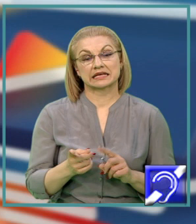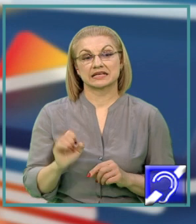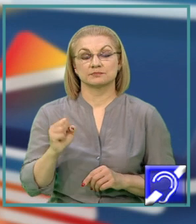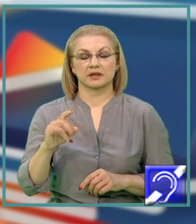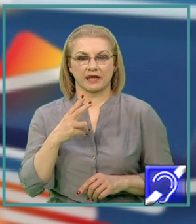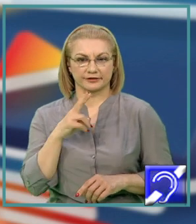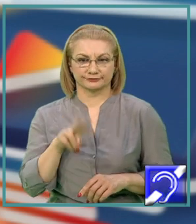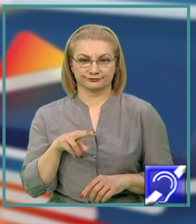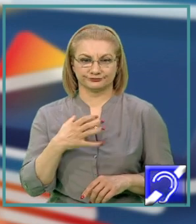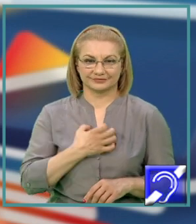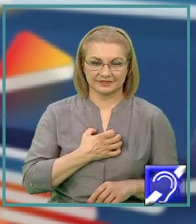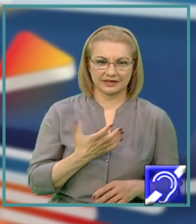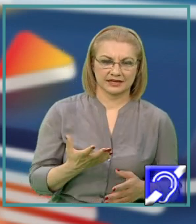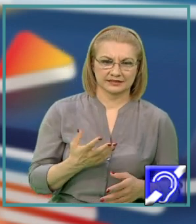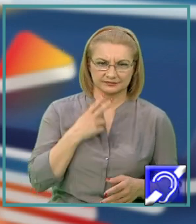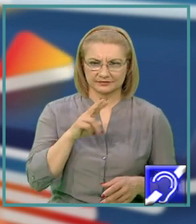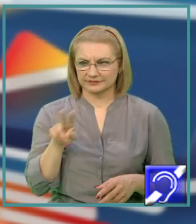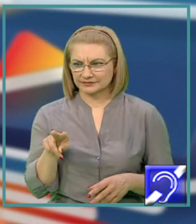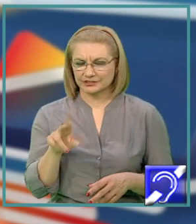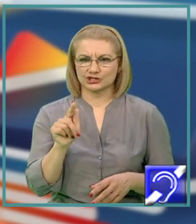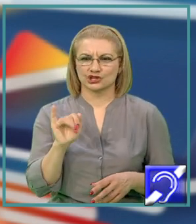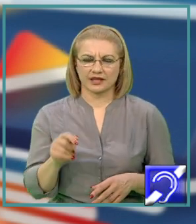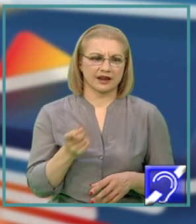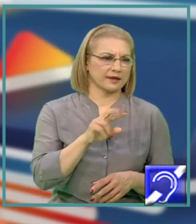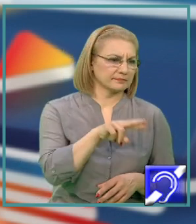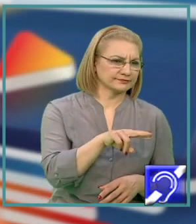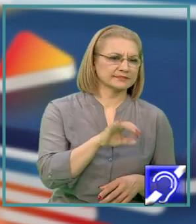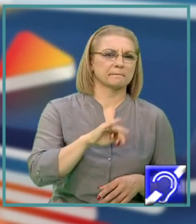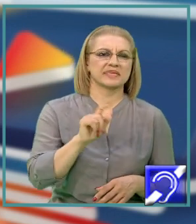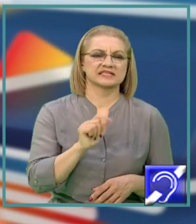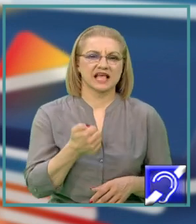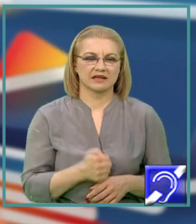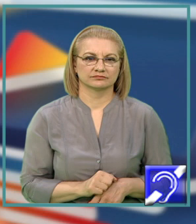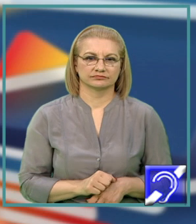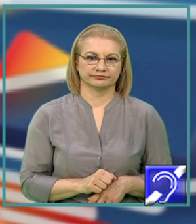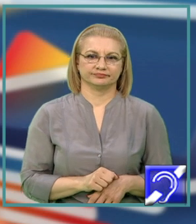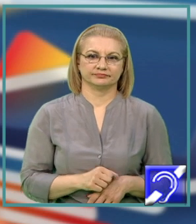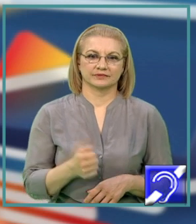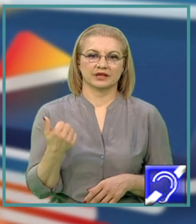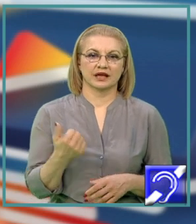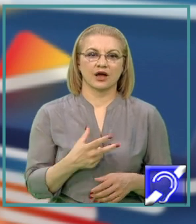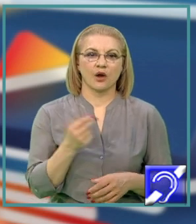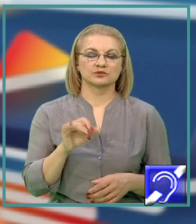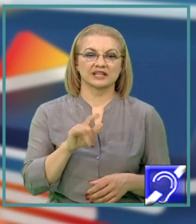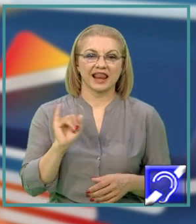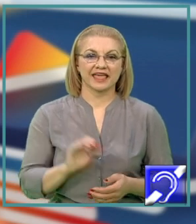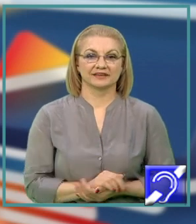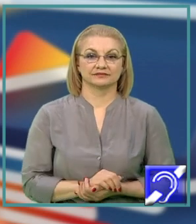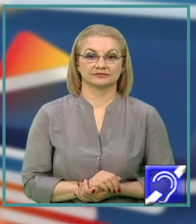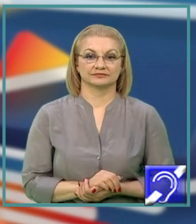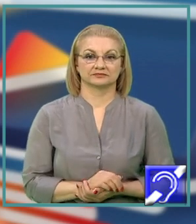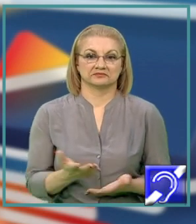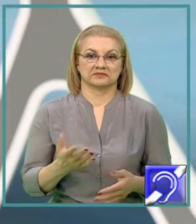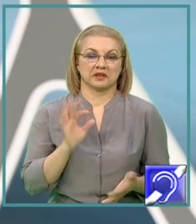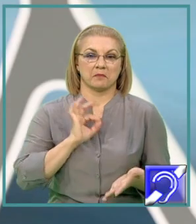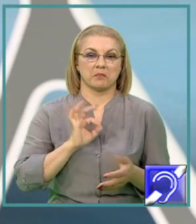dezolat privește când la Gena, când la Miza. 100 de lei. Dragă, adevărată